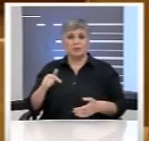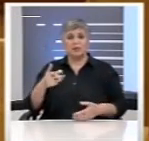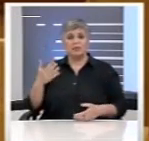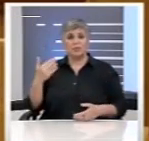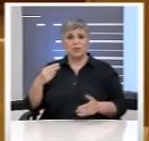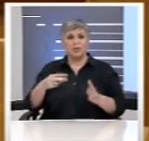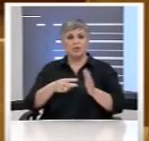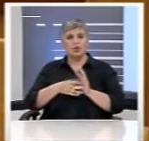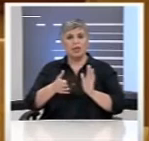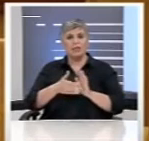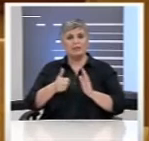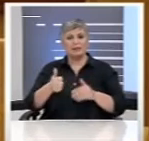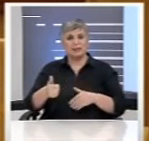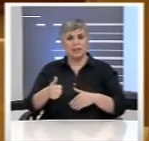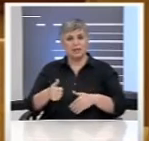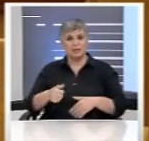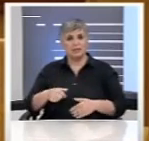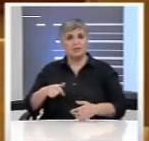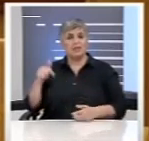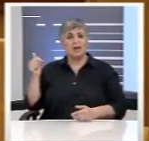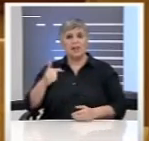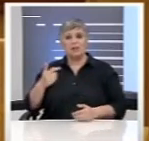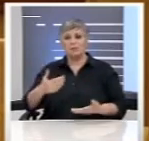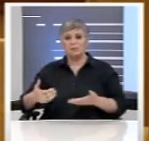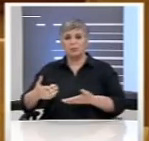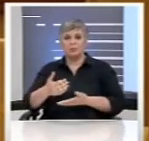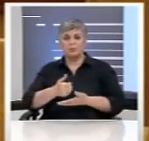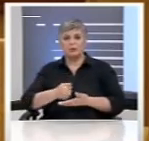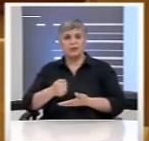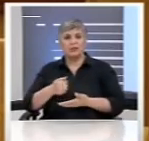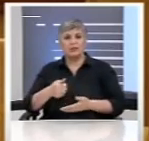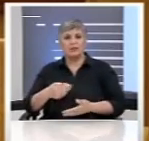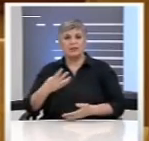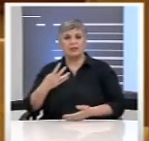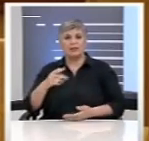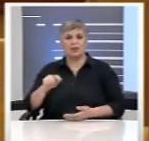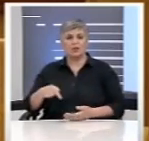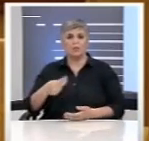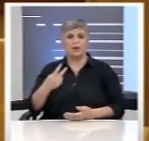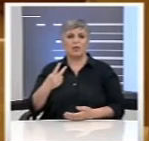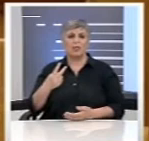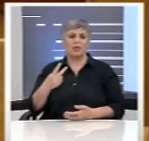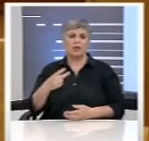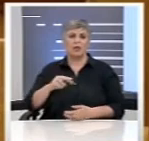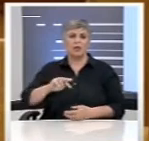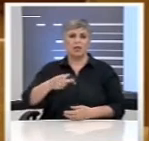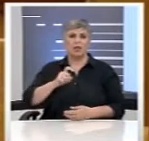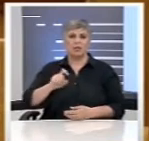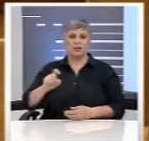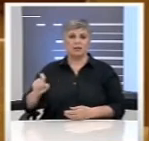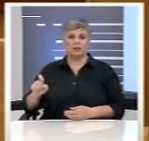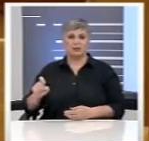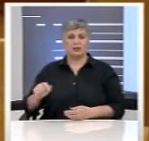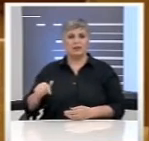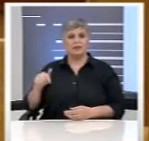2016, θα οδηγούσε σε απώλεια εσόδων της τάξης του 4,2 δις, δημιουργώντας δημοσιονομικό χώρο μέσω